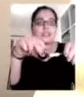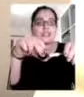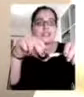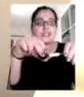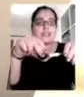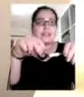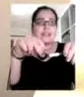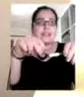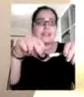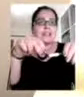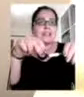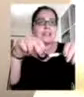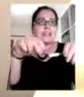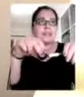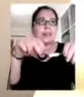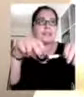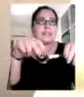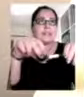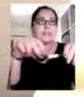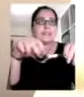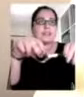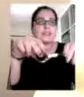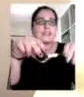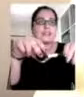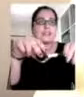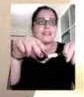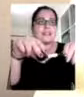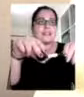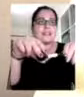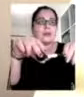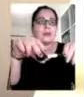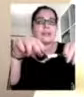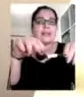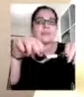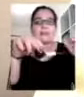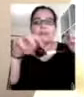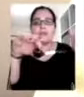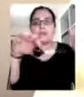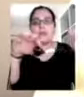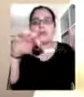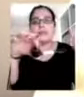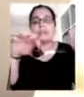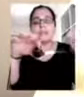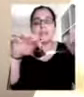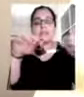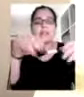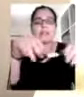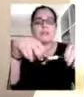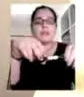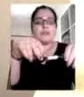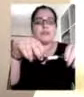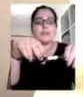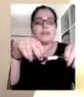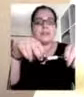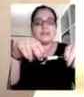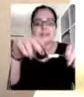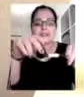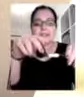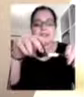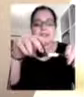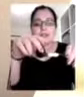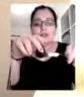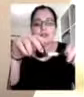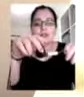temposu içerisinde aklımdaydı bir süredir. Oraya gelmem mümkün olmadı. Seçimlerde de mümkün olmadı